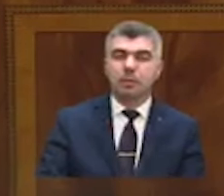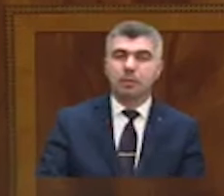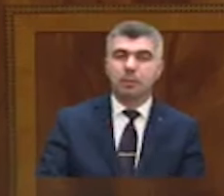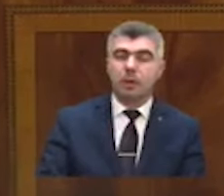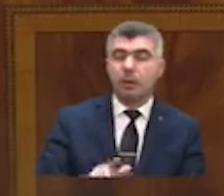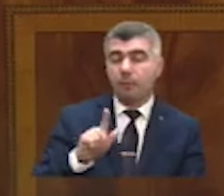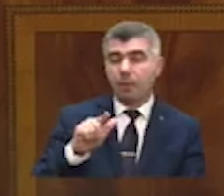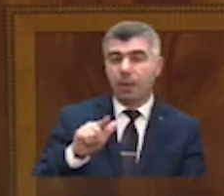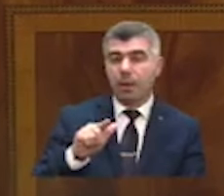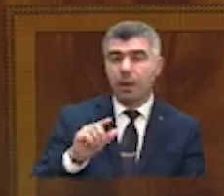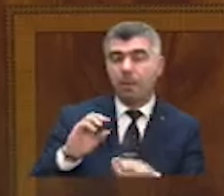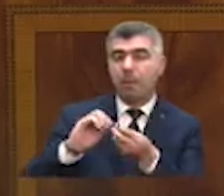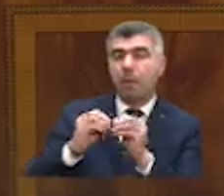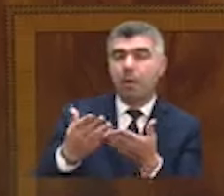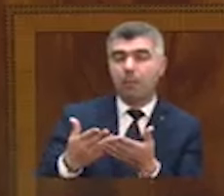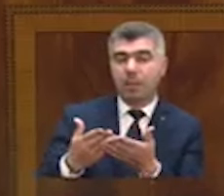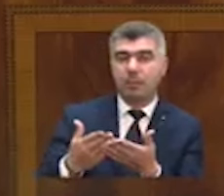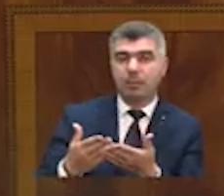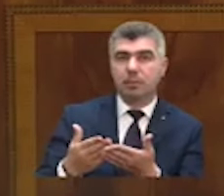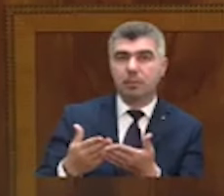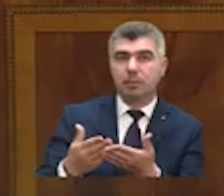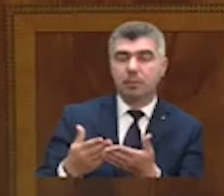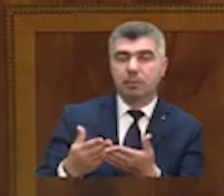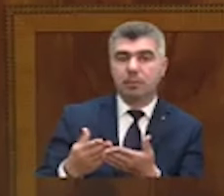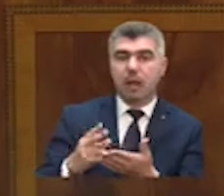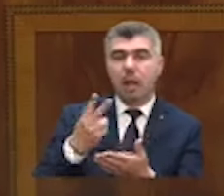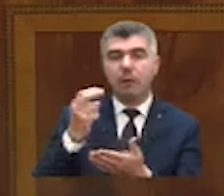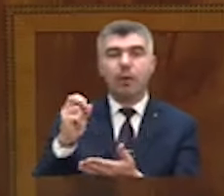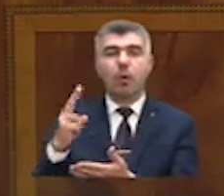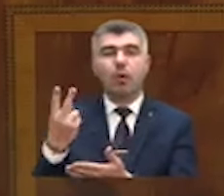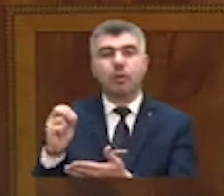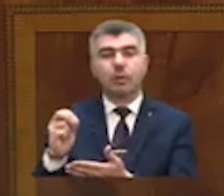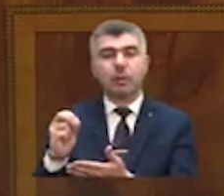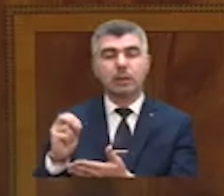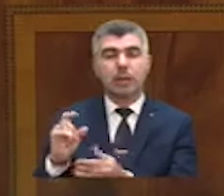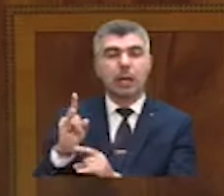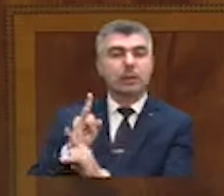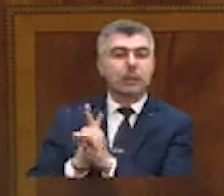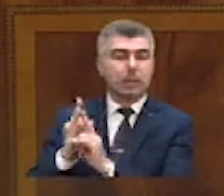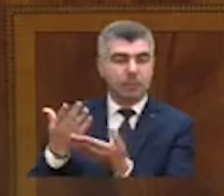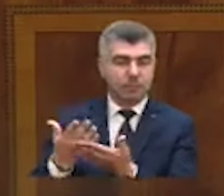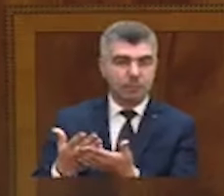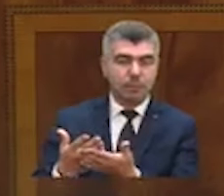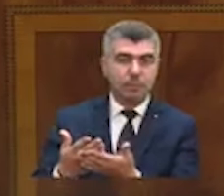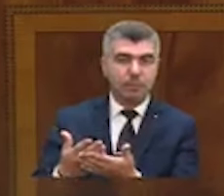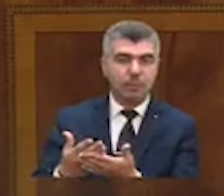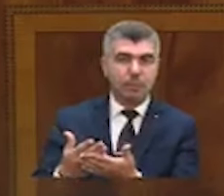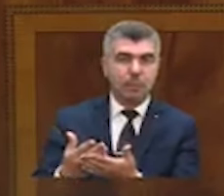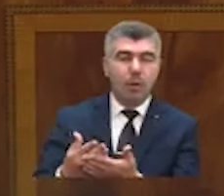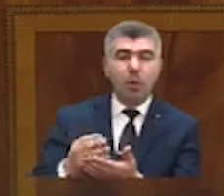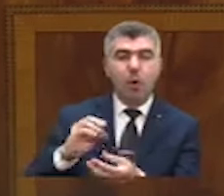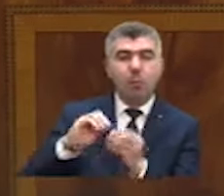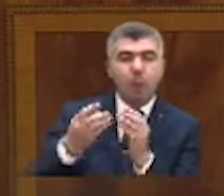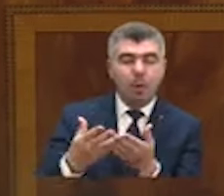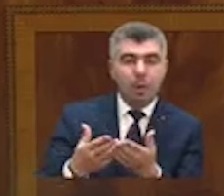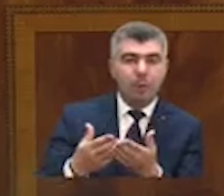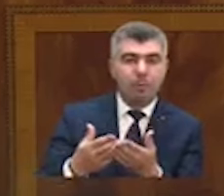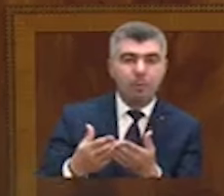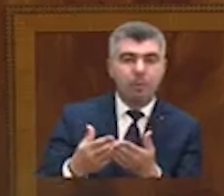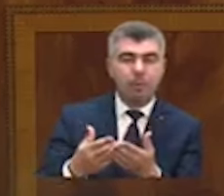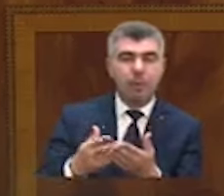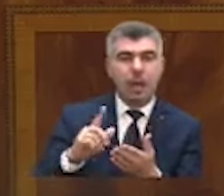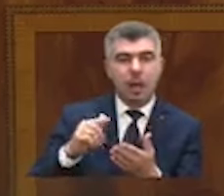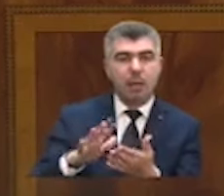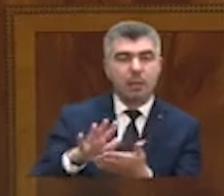جبنا مشاكل من 2020 جبنا مشاكل ديال الابات اللي مركبه